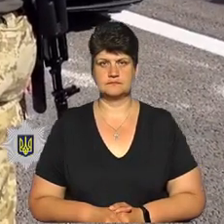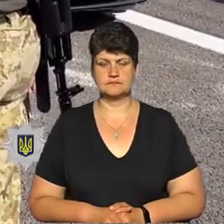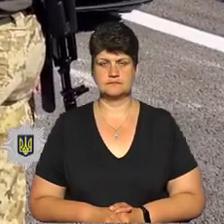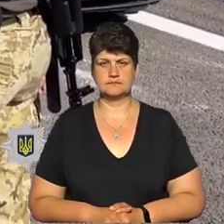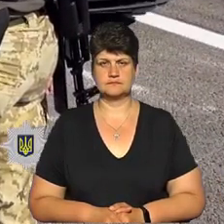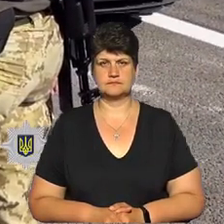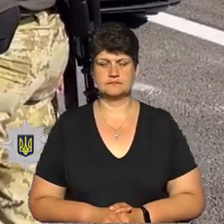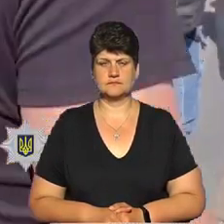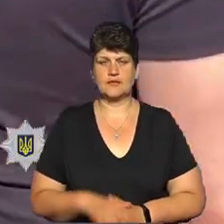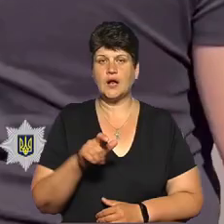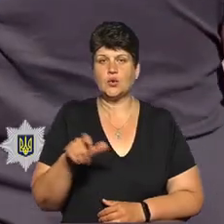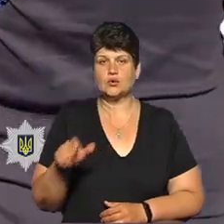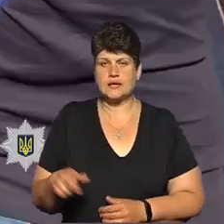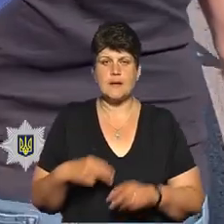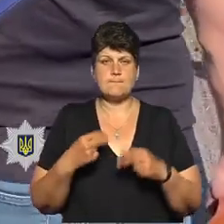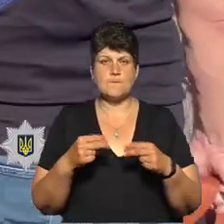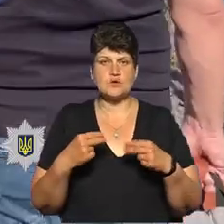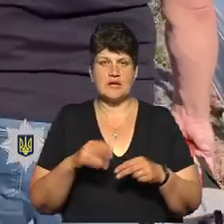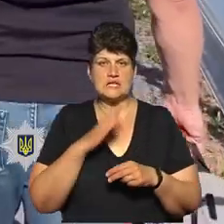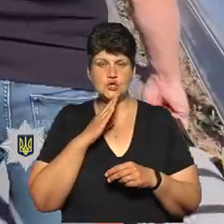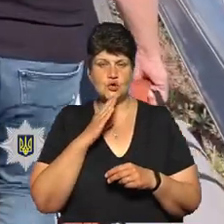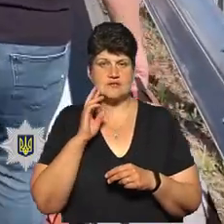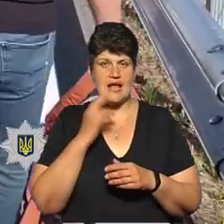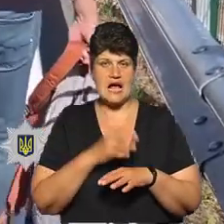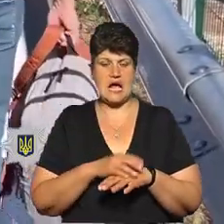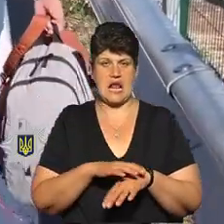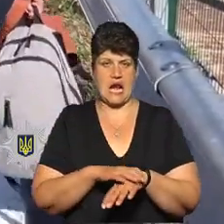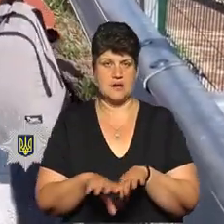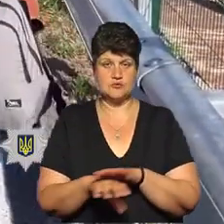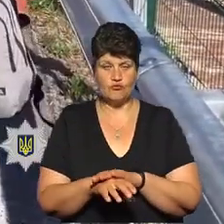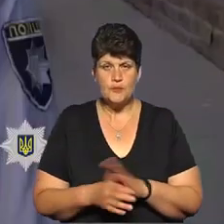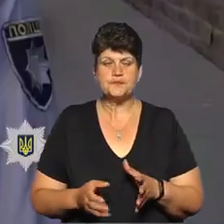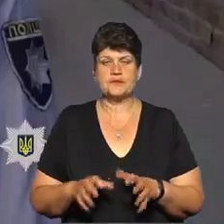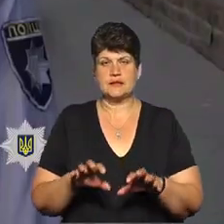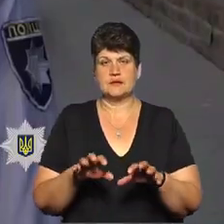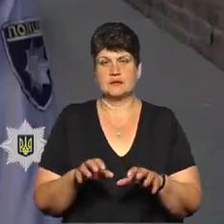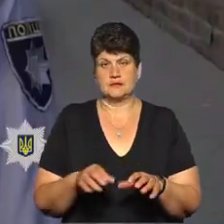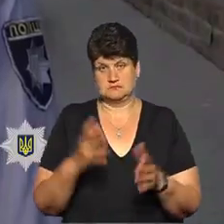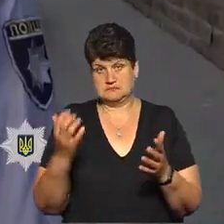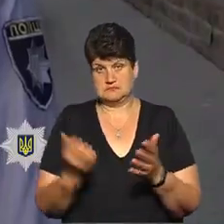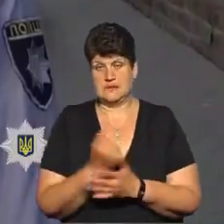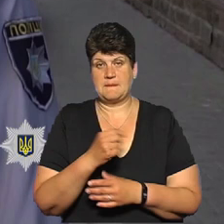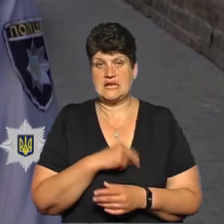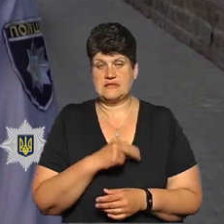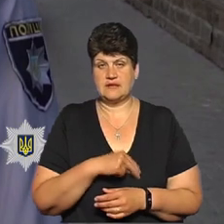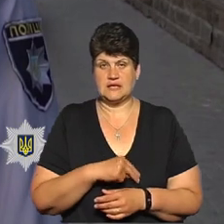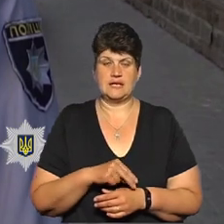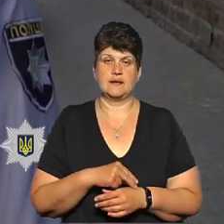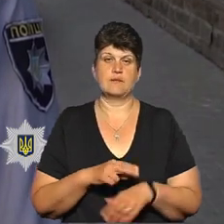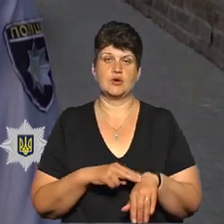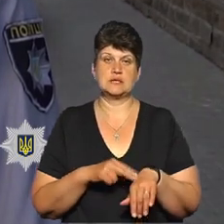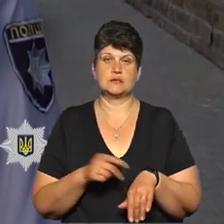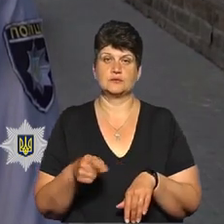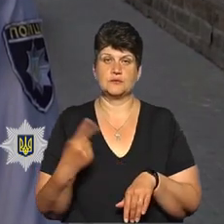Людей, які продавали жінок у сексуальне рабство, викрили працівники міграційної поліції Тернопільщини. Про це розповів начальник відділу міграційної